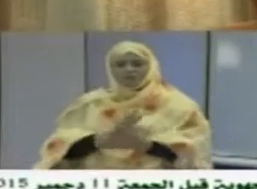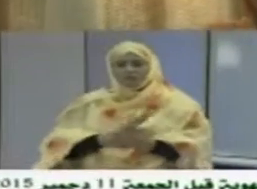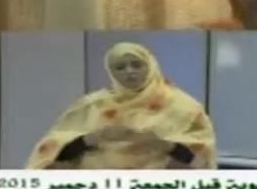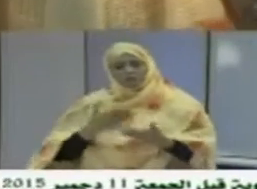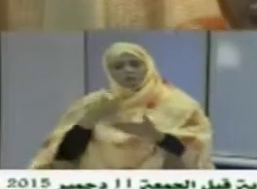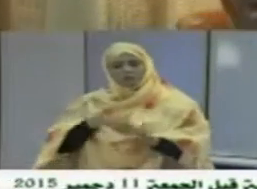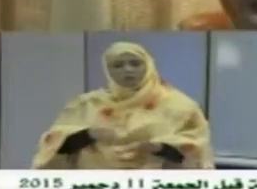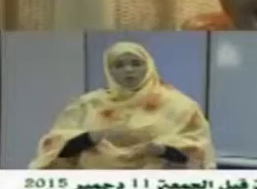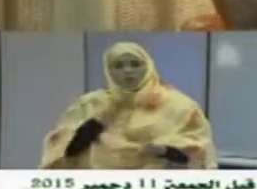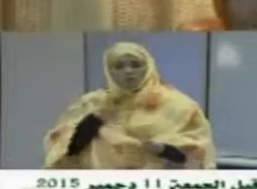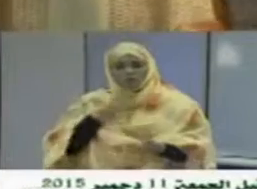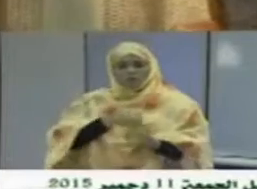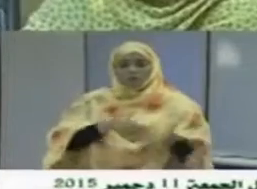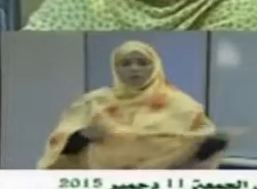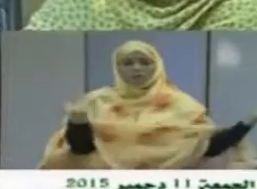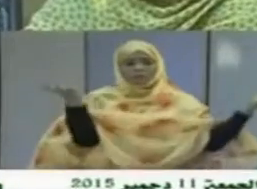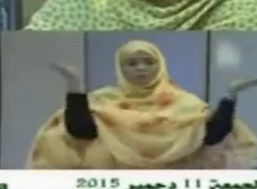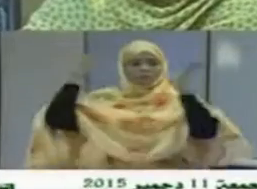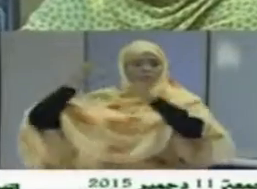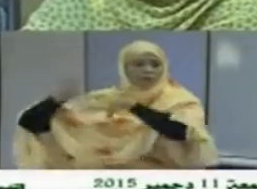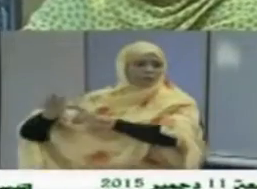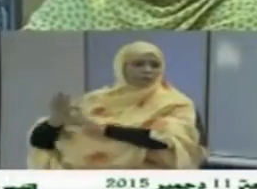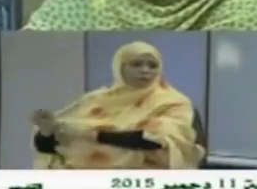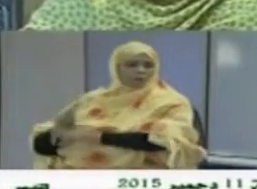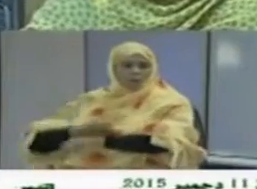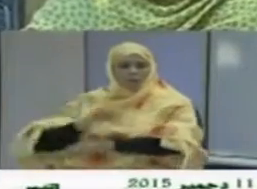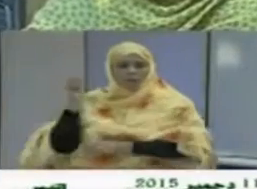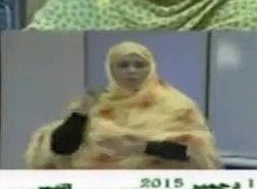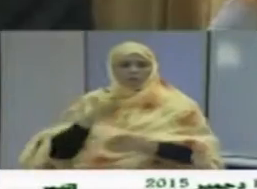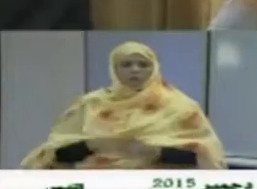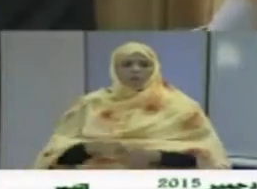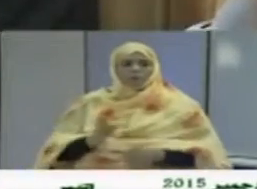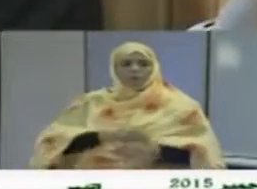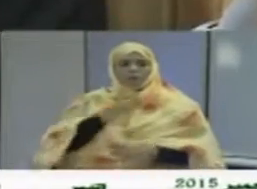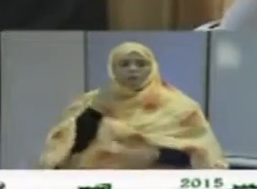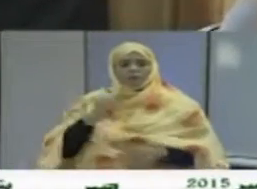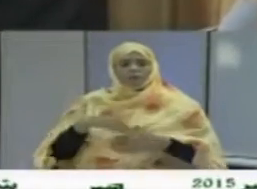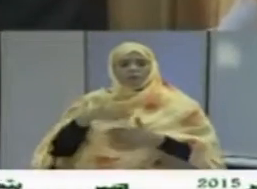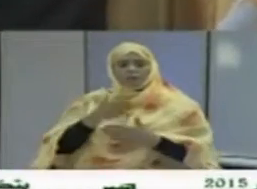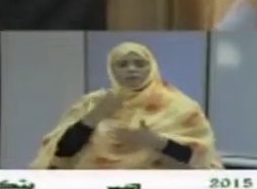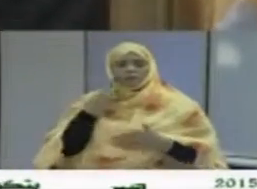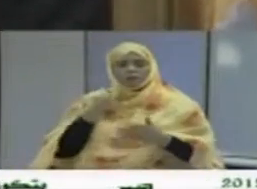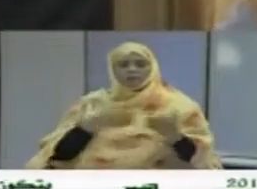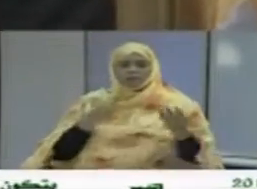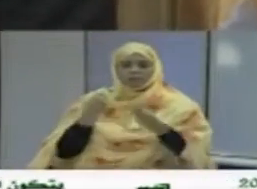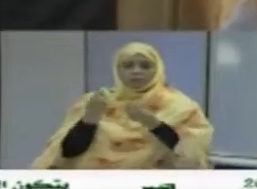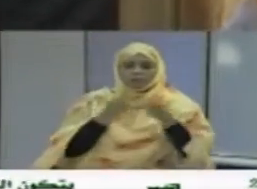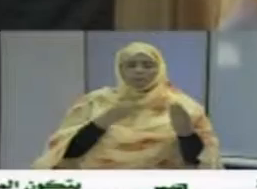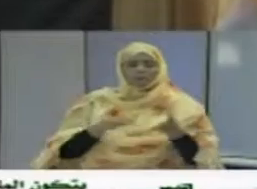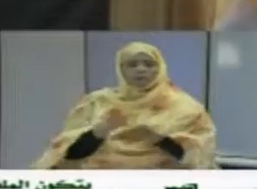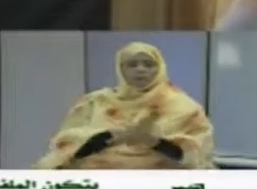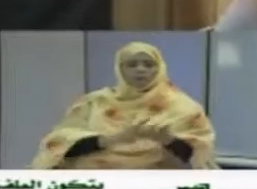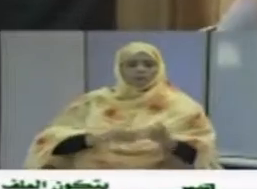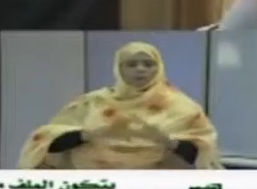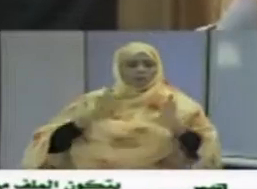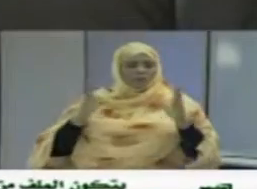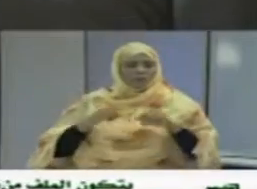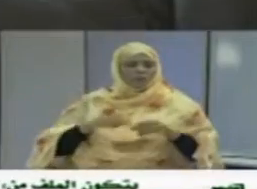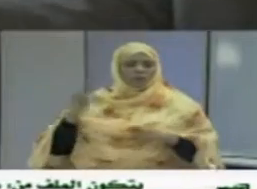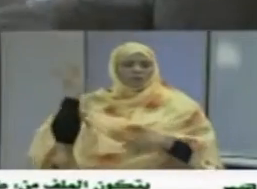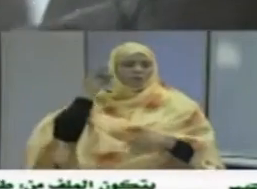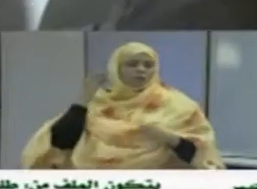الوسائل نحافظوا عليه ونصينه. الوزيرة أثارت أيضا مسألة العوائق المؤسسية المطروحة أمام الجميع،